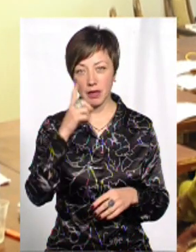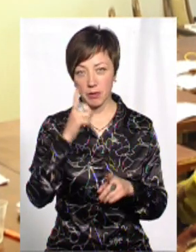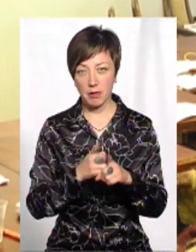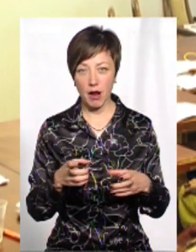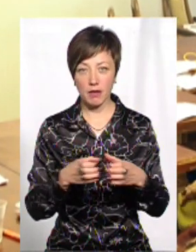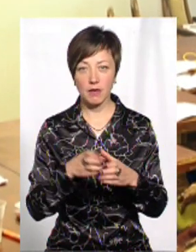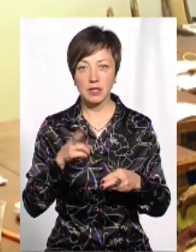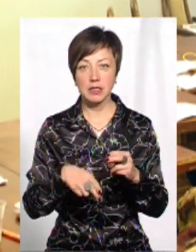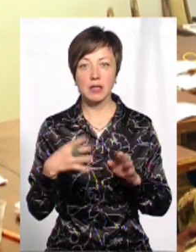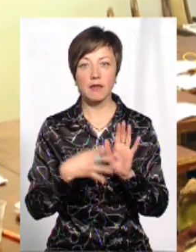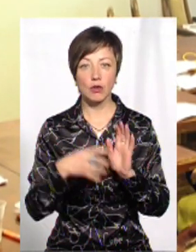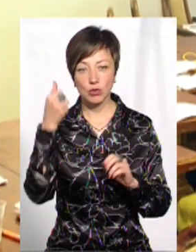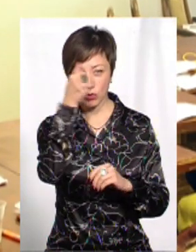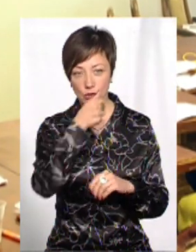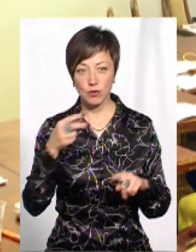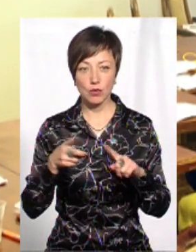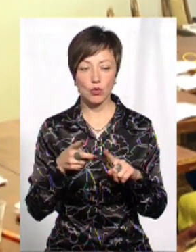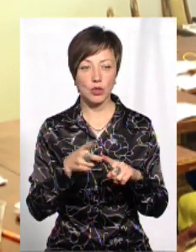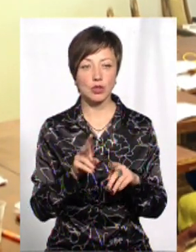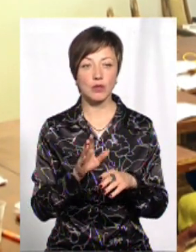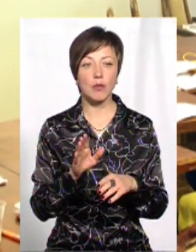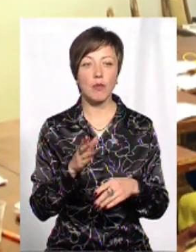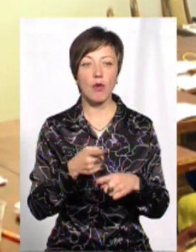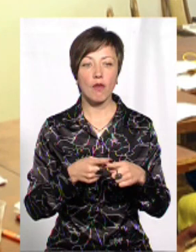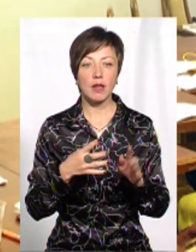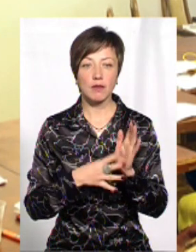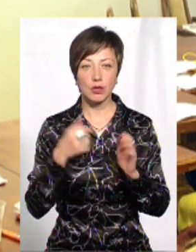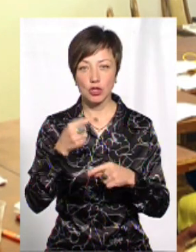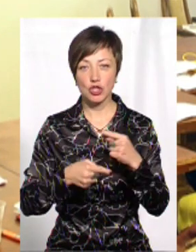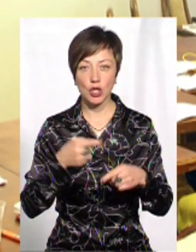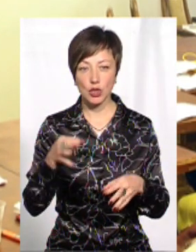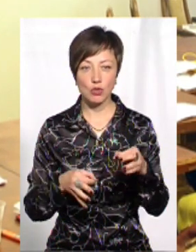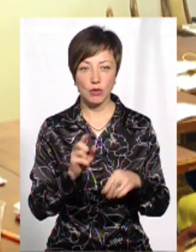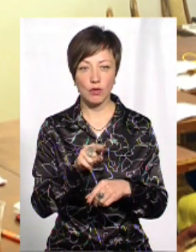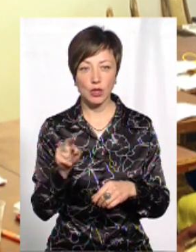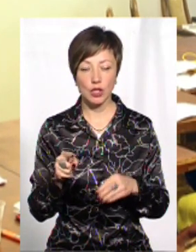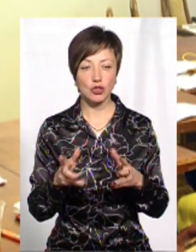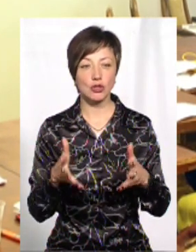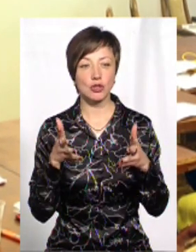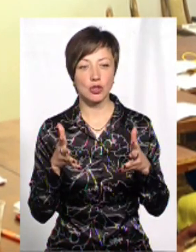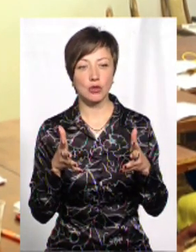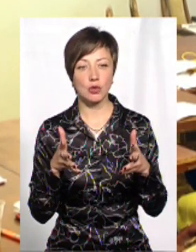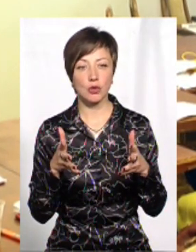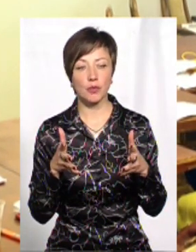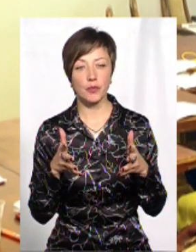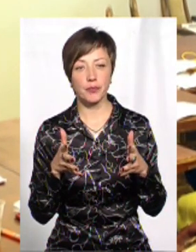в кінці 90-х років, в другій половині, верніше, 90-х років, там через суд, оскільки вони чітко